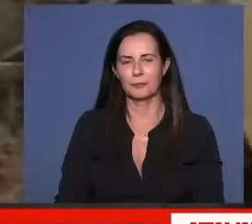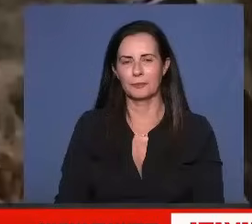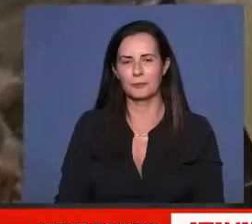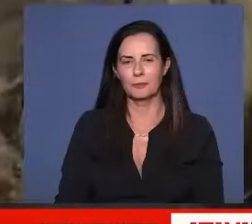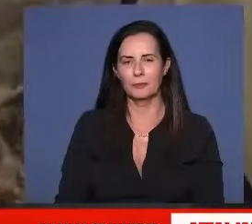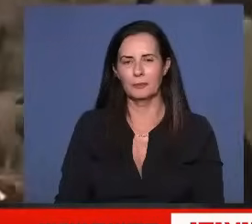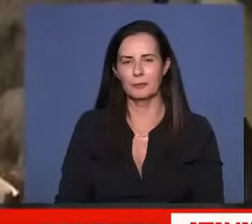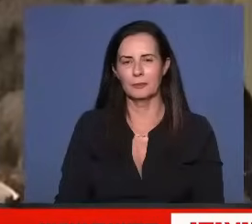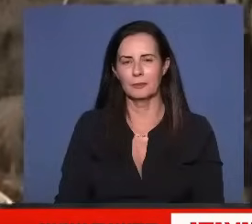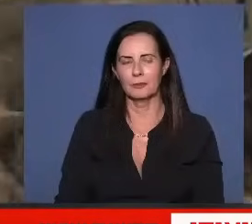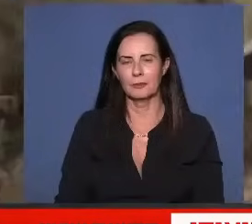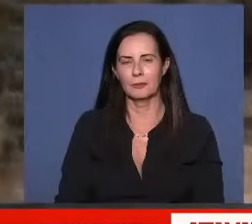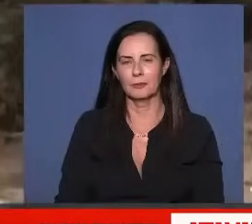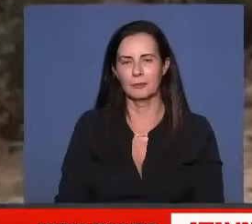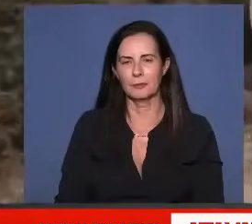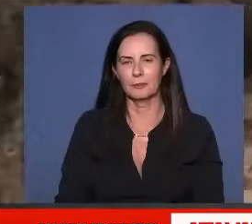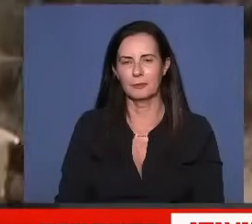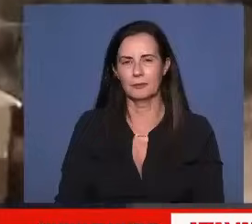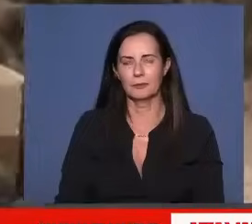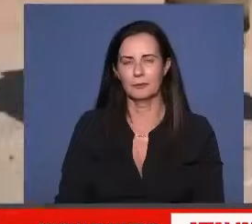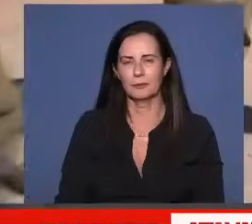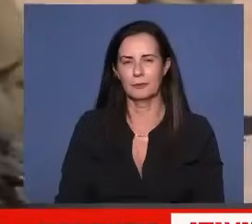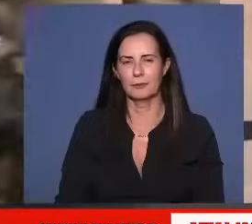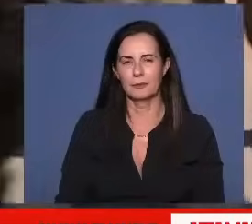תוריד, תוריד, בוא נוריד לכם, אני מביא לכם את הכל.